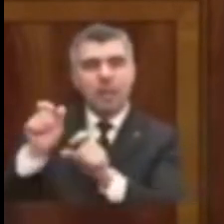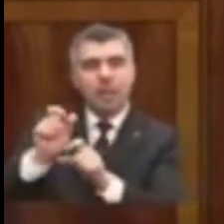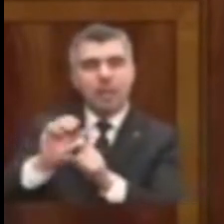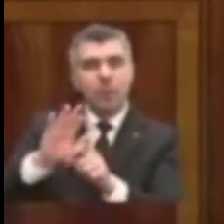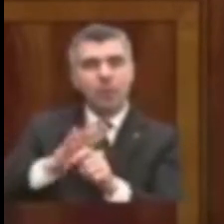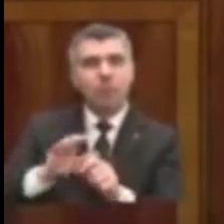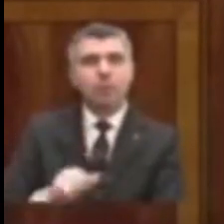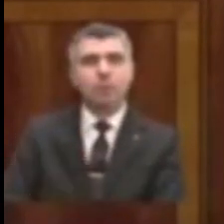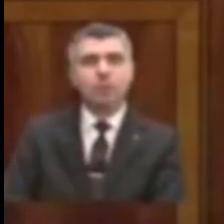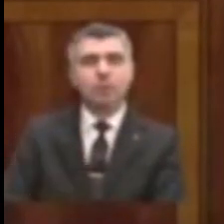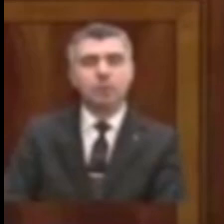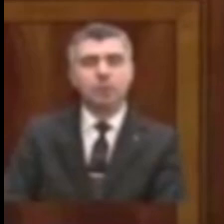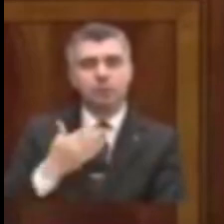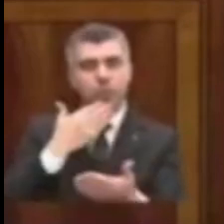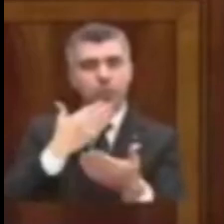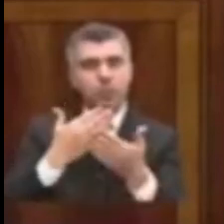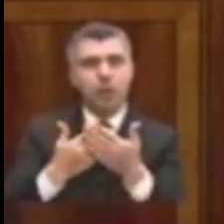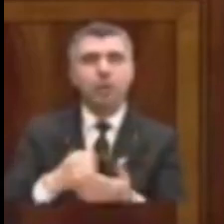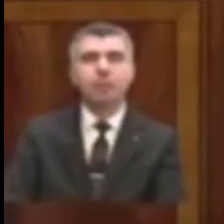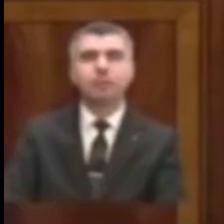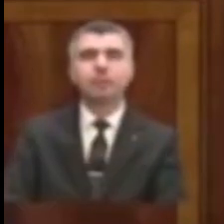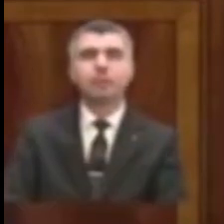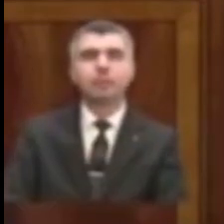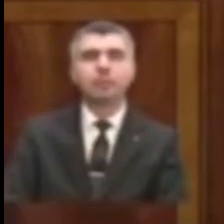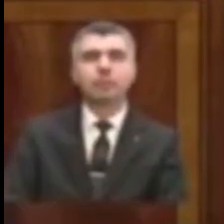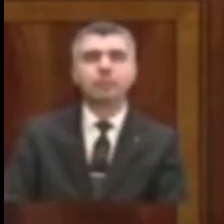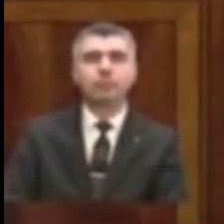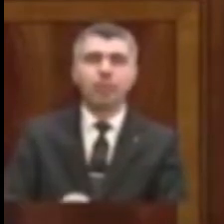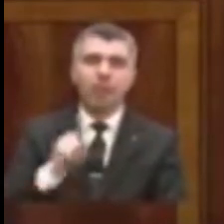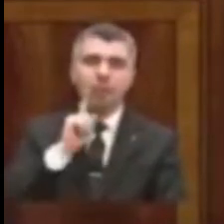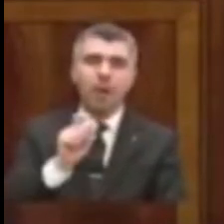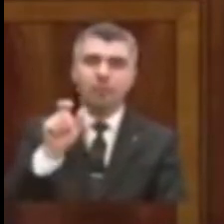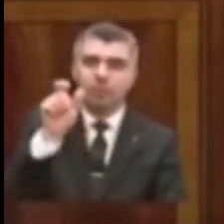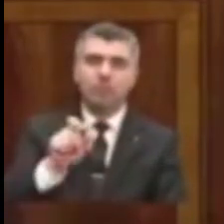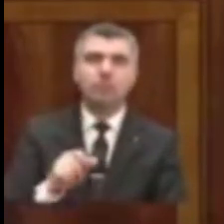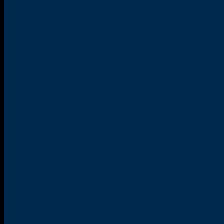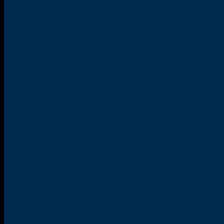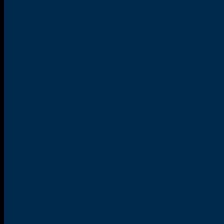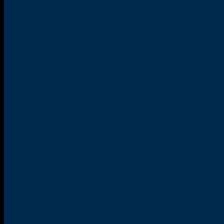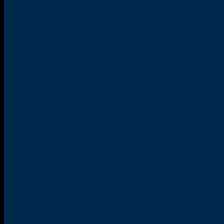ومواطنيها. شكرا السيدة النائبة المحترمة.